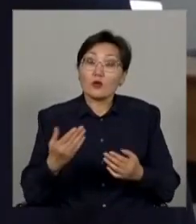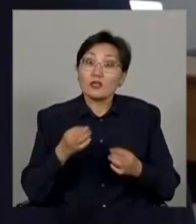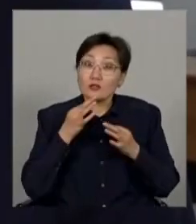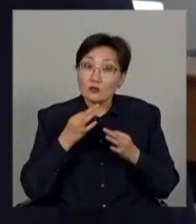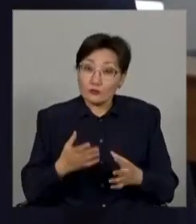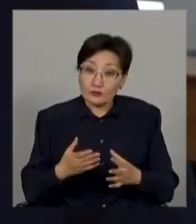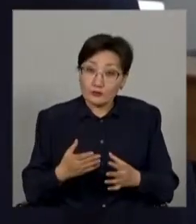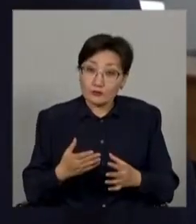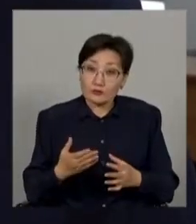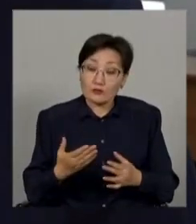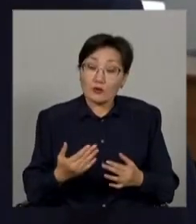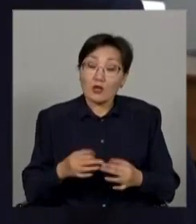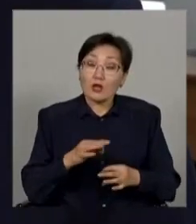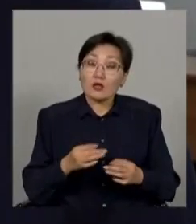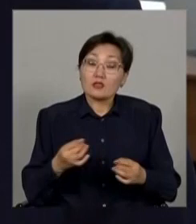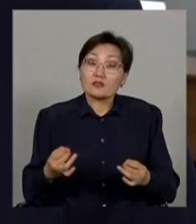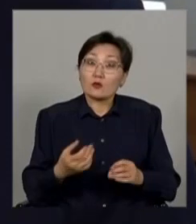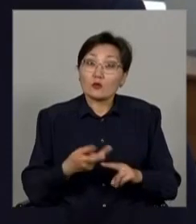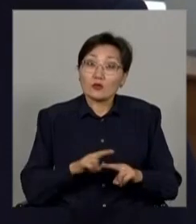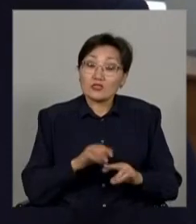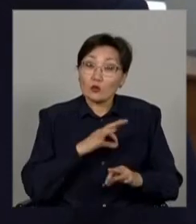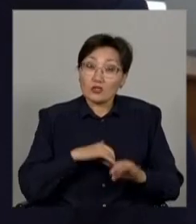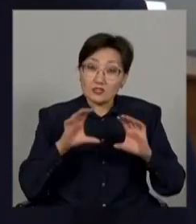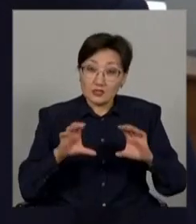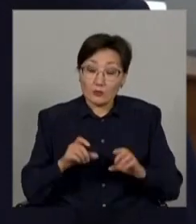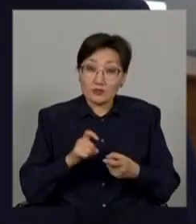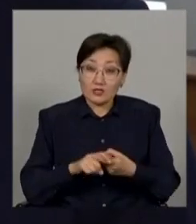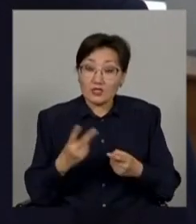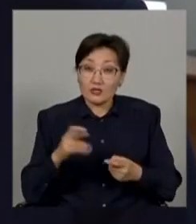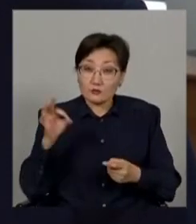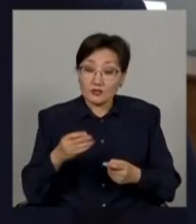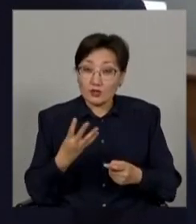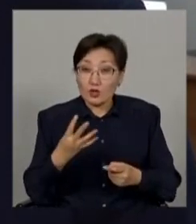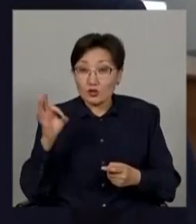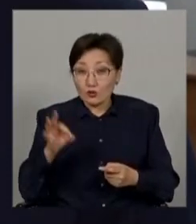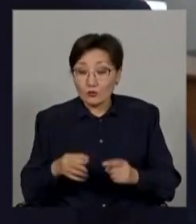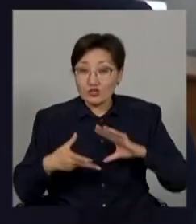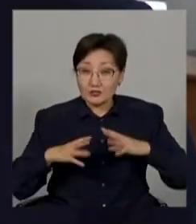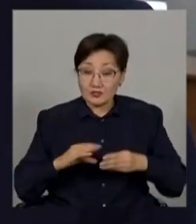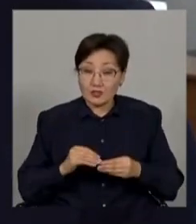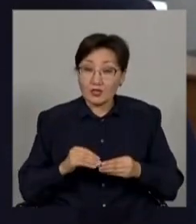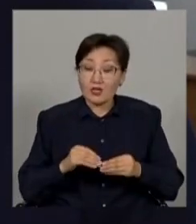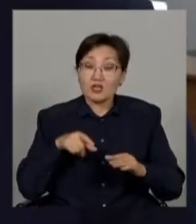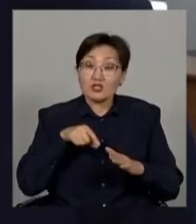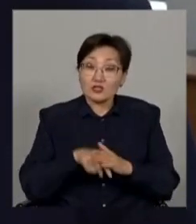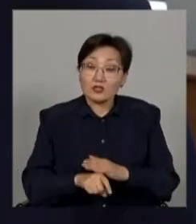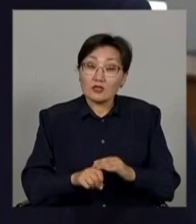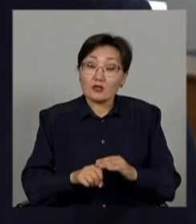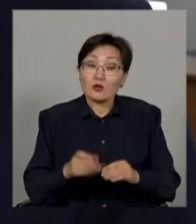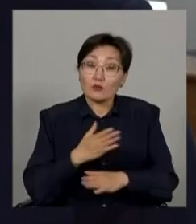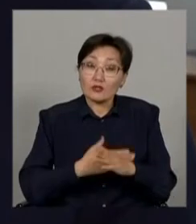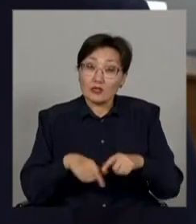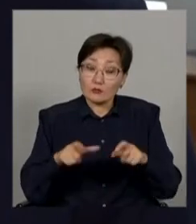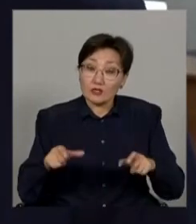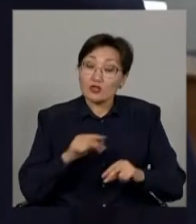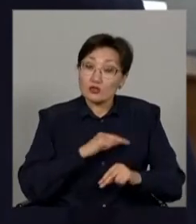дейдіміз, себебі қолданыстағы заңнама сәйкес 2%-дан 4%-ға дейінгі жалпы штаттан мүмкіншіліктегі